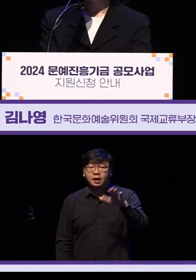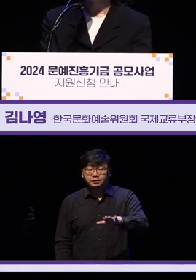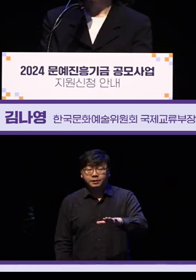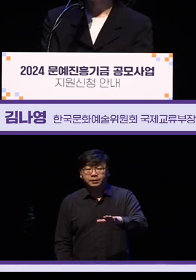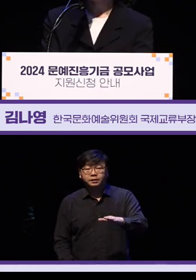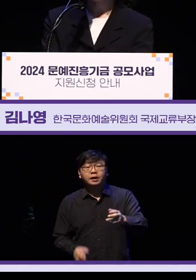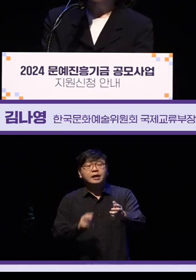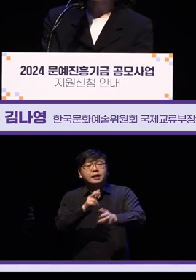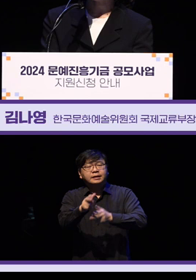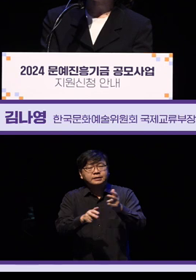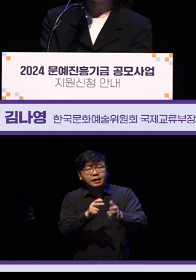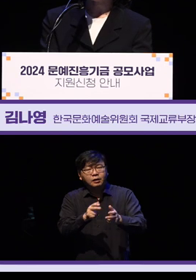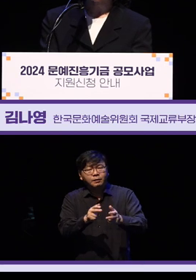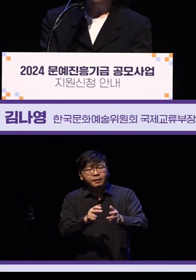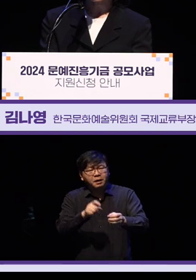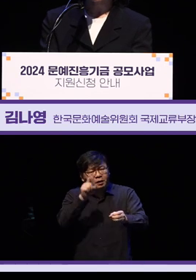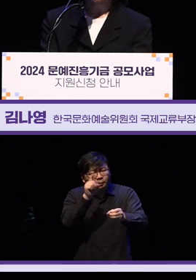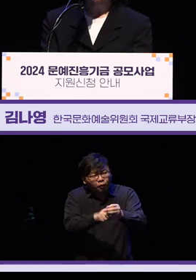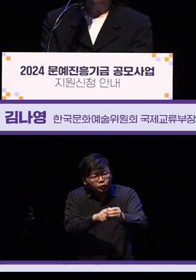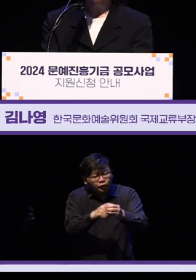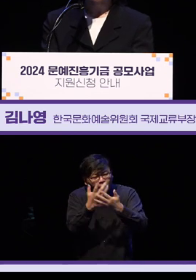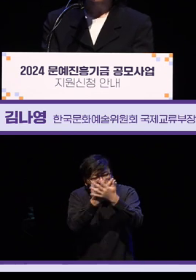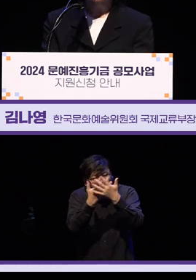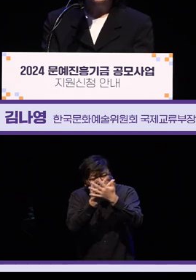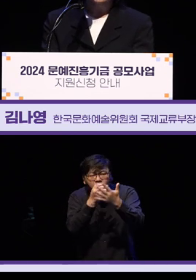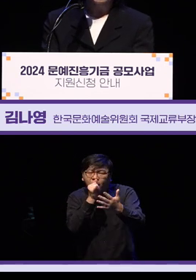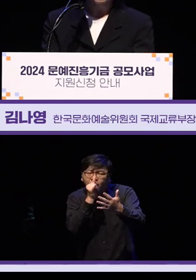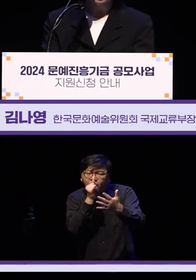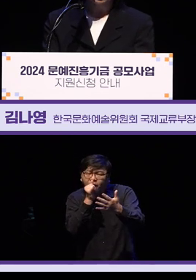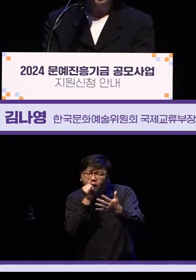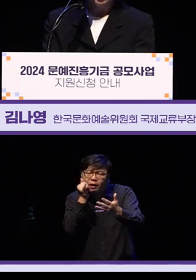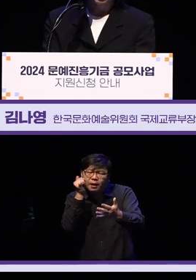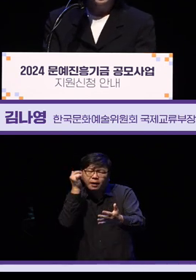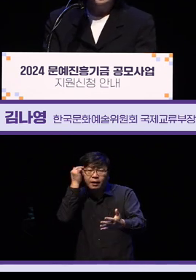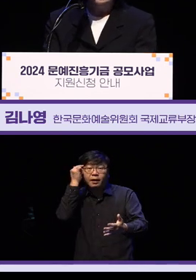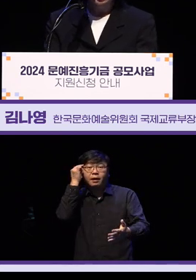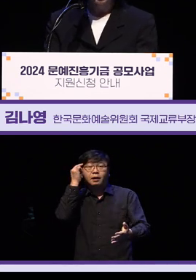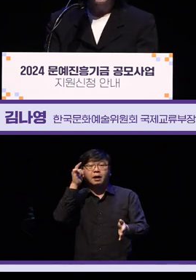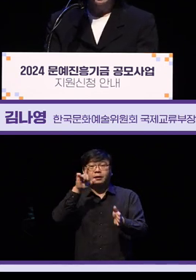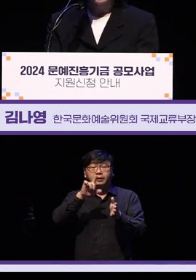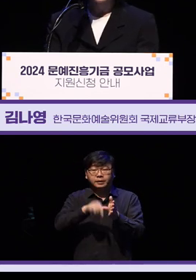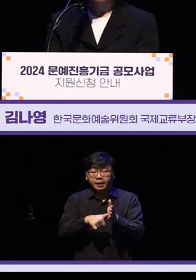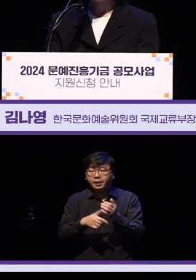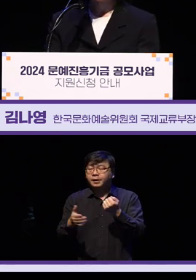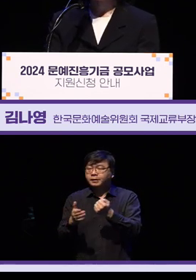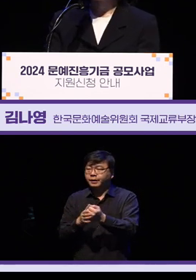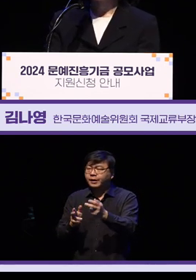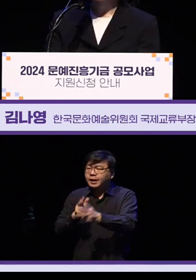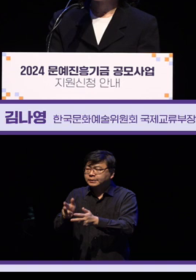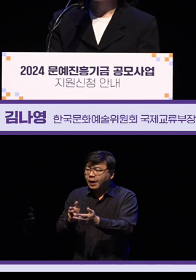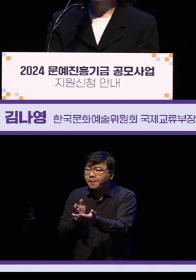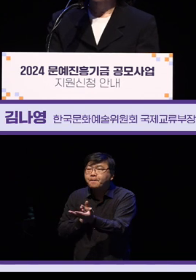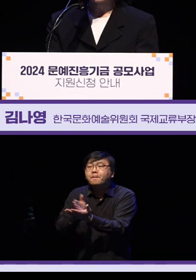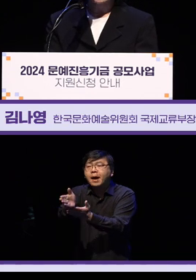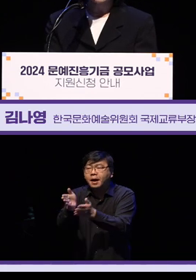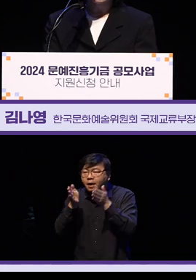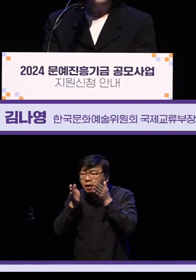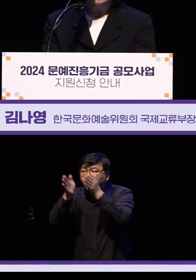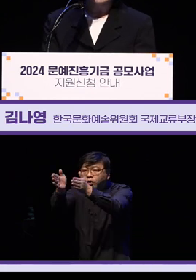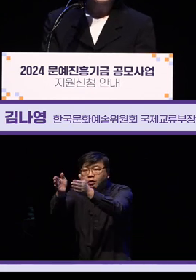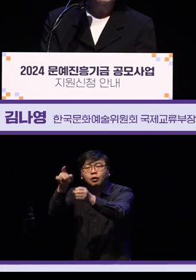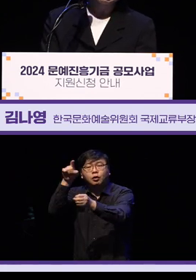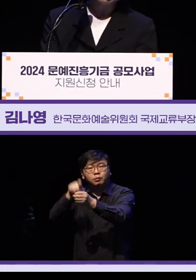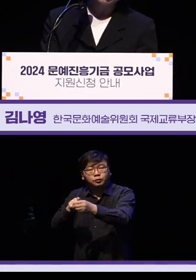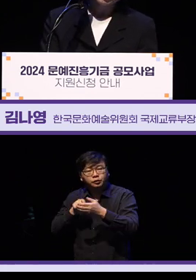사업의 정체성이 일부 모호해지는 경향이 있다고 판단이 되어서 올해는 사업의 방향성을 집중적으로 고민을